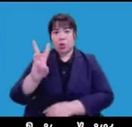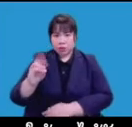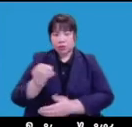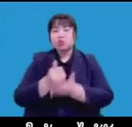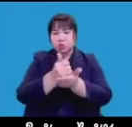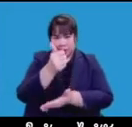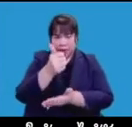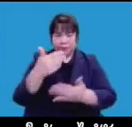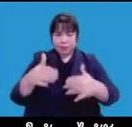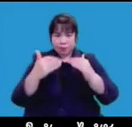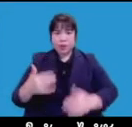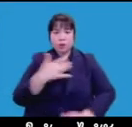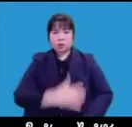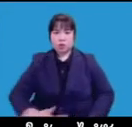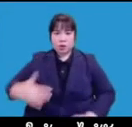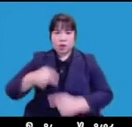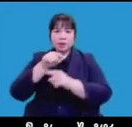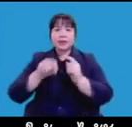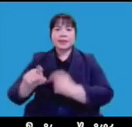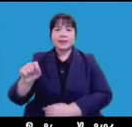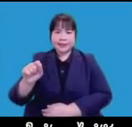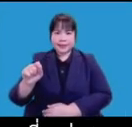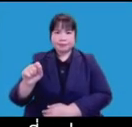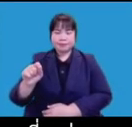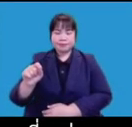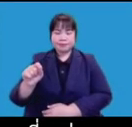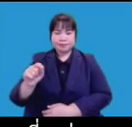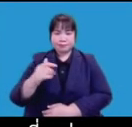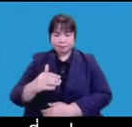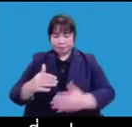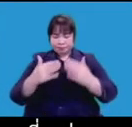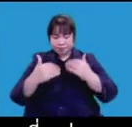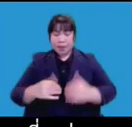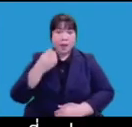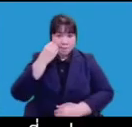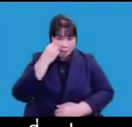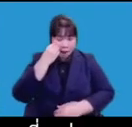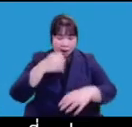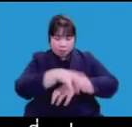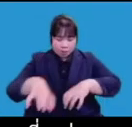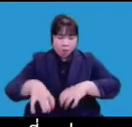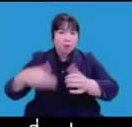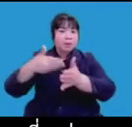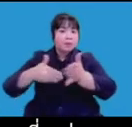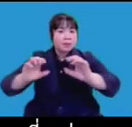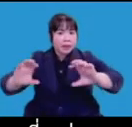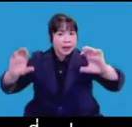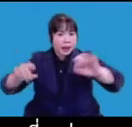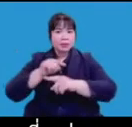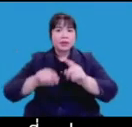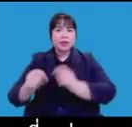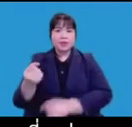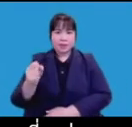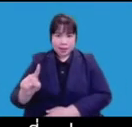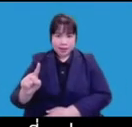60ครับรองลงมาก็ด้านสุขภาพเป็นร้อยละ20นะครับแล้วก็ด้านความเป็นอยู่และการเข้าถึงบริการของรัฐเนี่ยร้อยละ